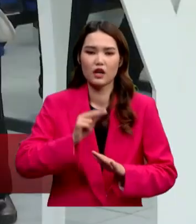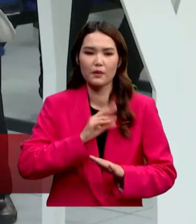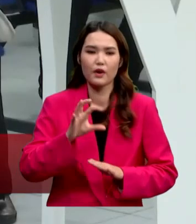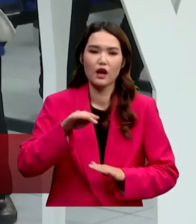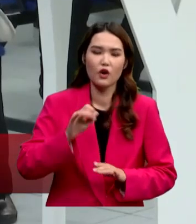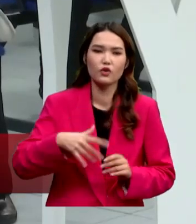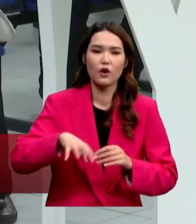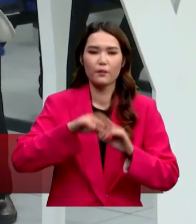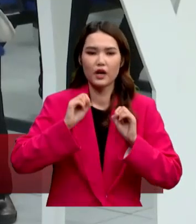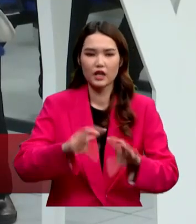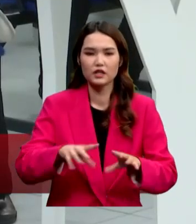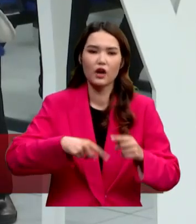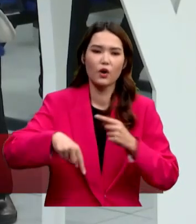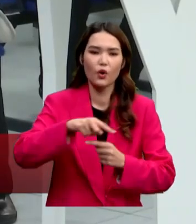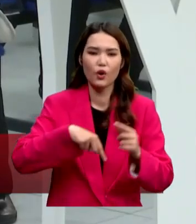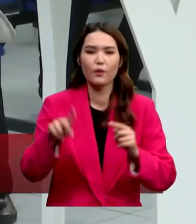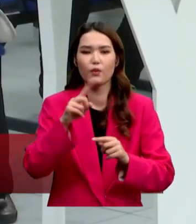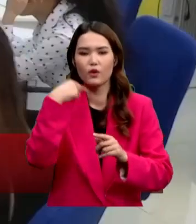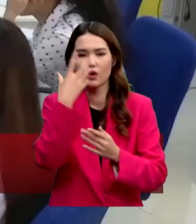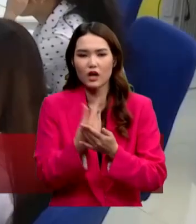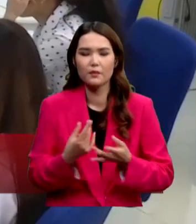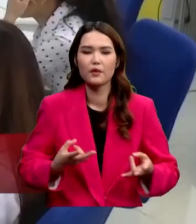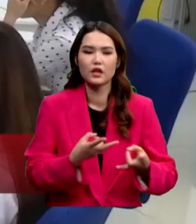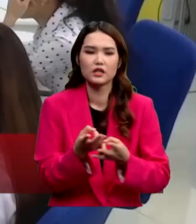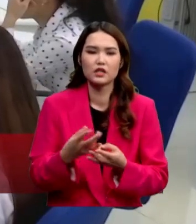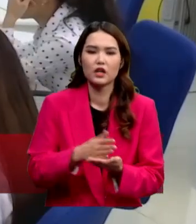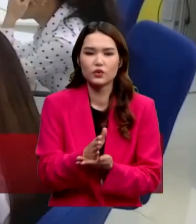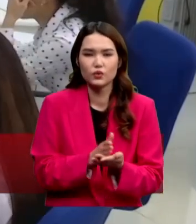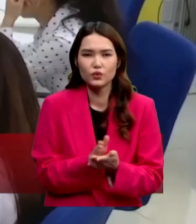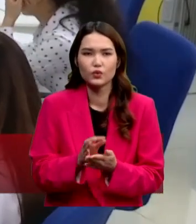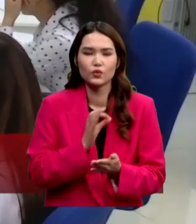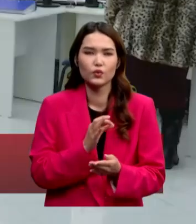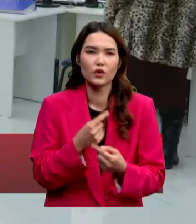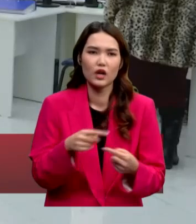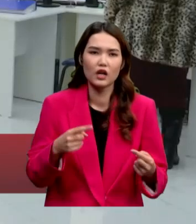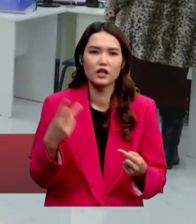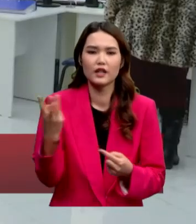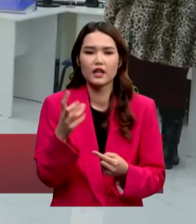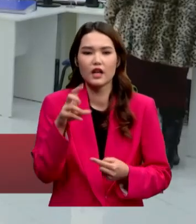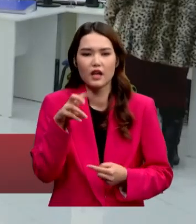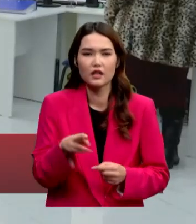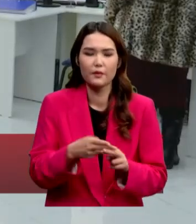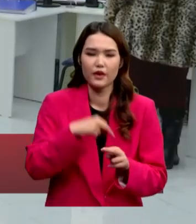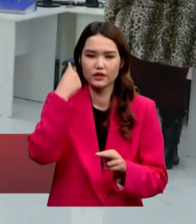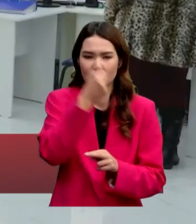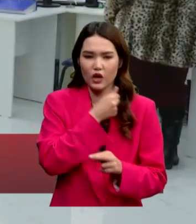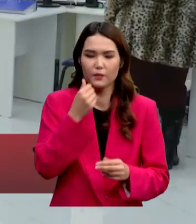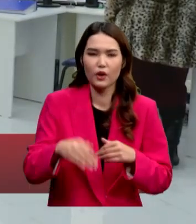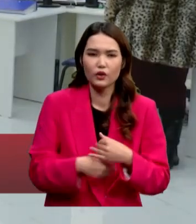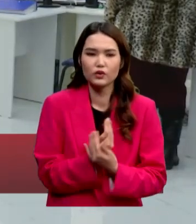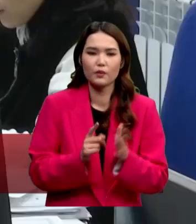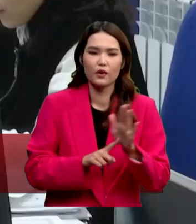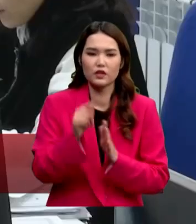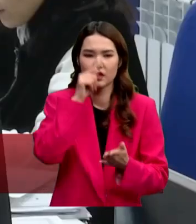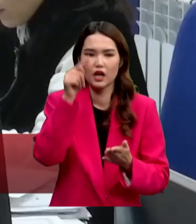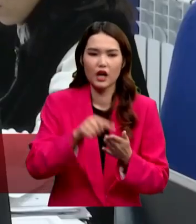сдали все госслужащие, приравненные к ним лица, сотрудники квазигоссектора и их супруги. Третий этап стартовал в этом году, и теперь к налоговикам поступят